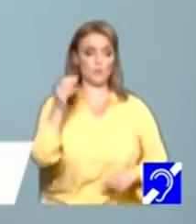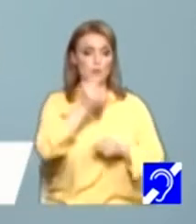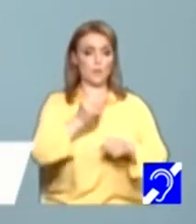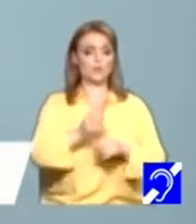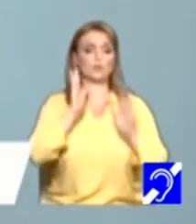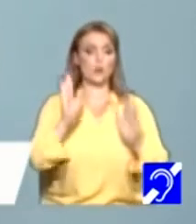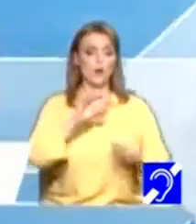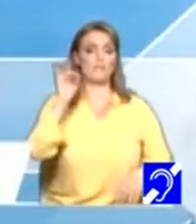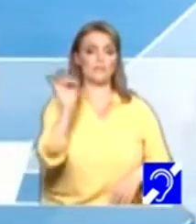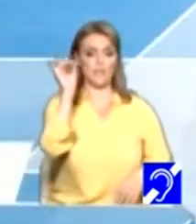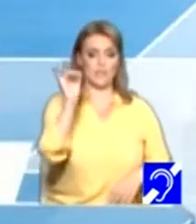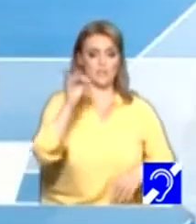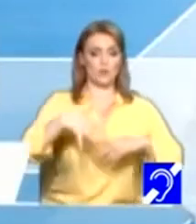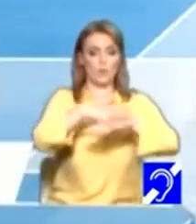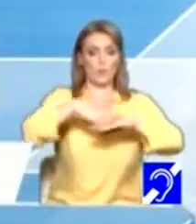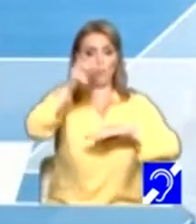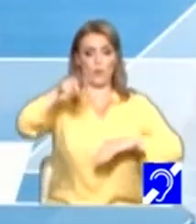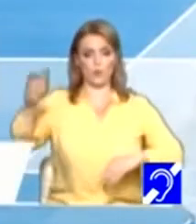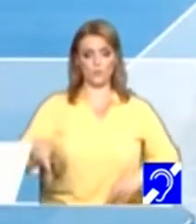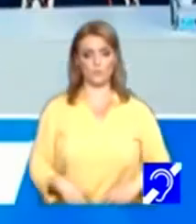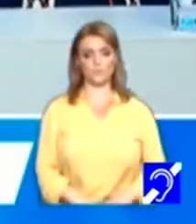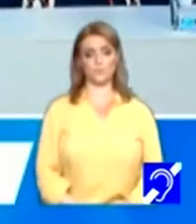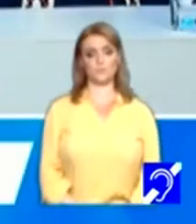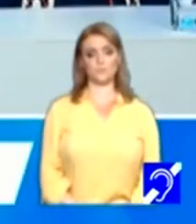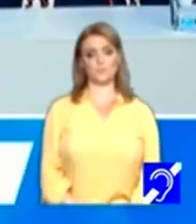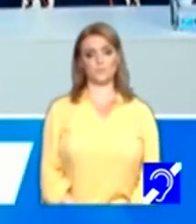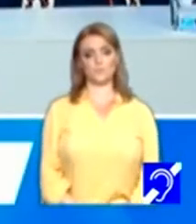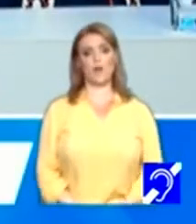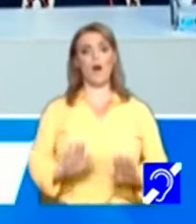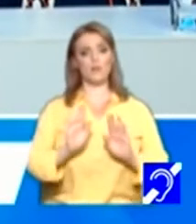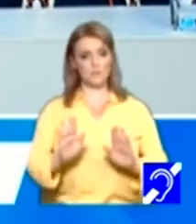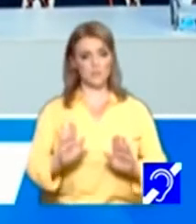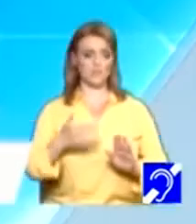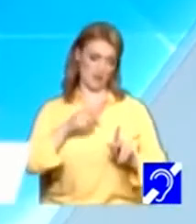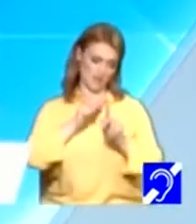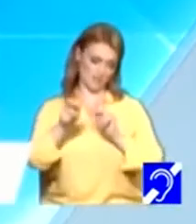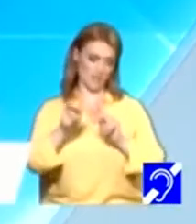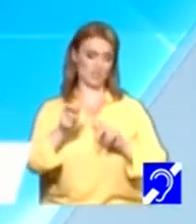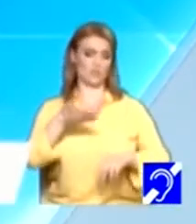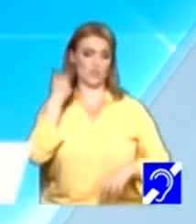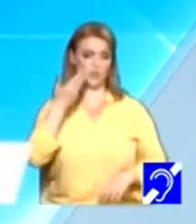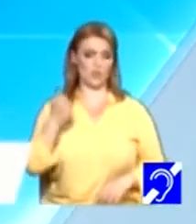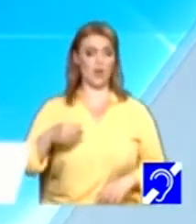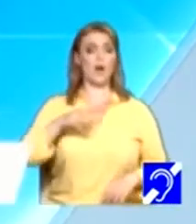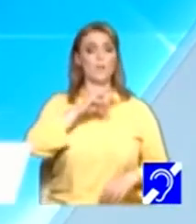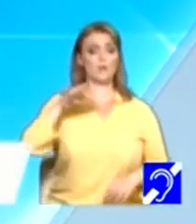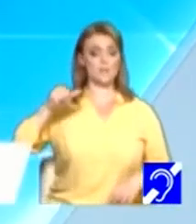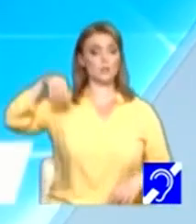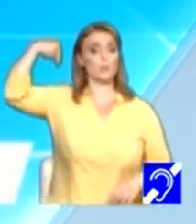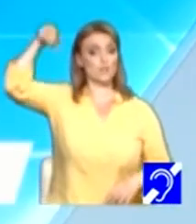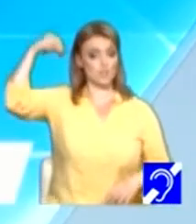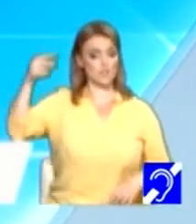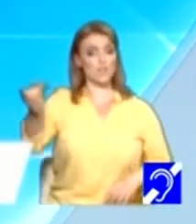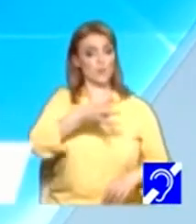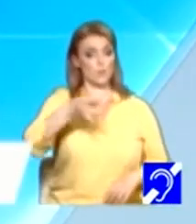Atât. Vă mulțumesc, domnule Cujba, vă rog. Eu am să răspund foarte simplu. Deci Maia Sandu este președintele Republicii